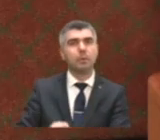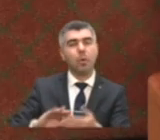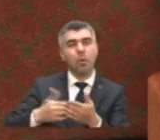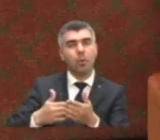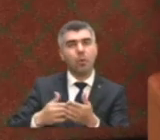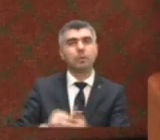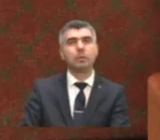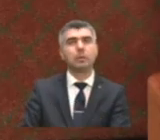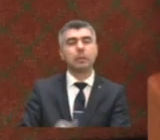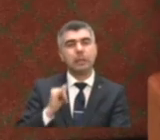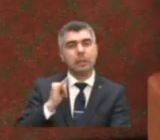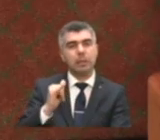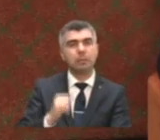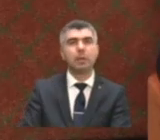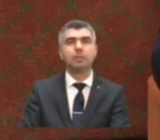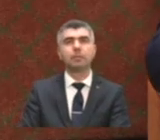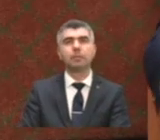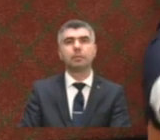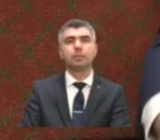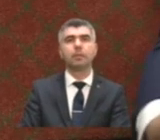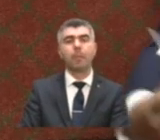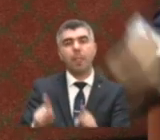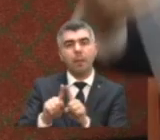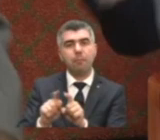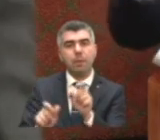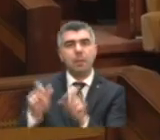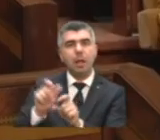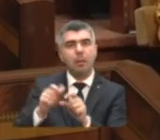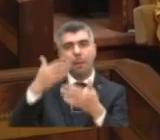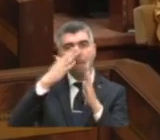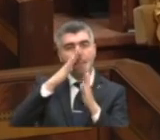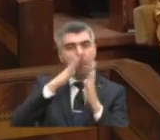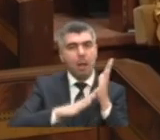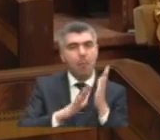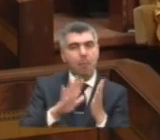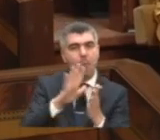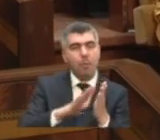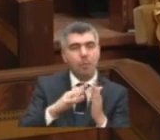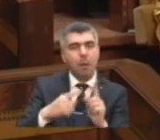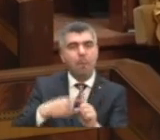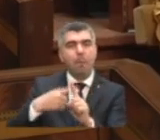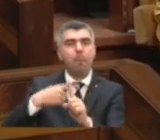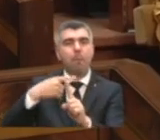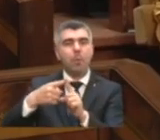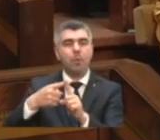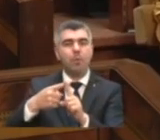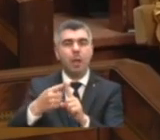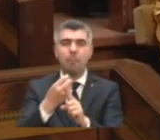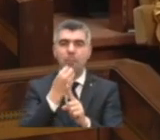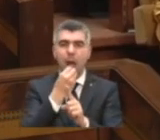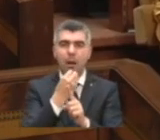المزعج والغير المبرر على جيوب المواطنين من خلال ارتفاع اليومي للأسعار المواد